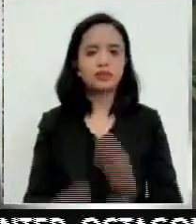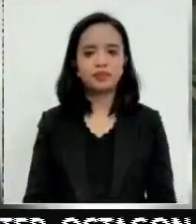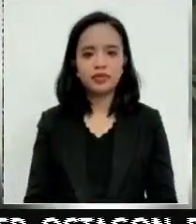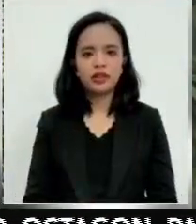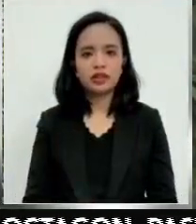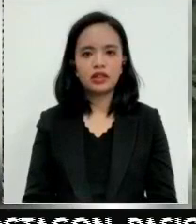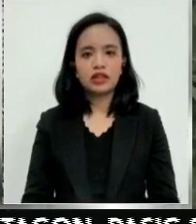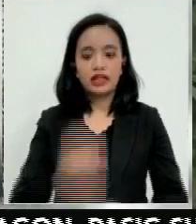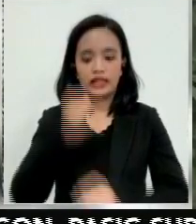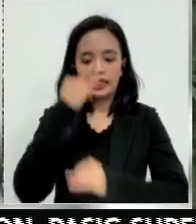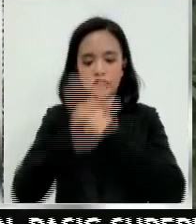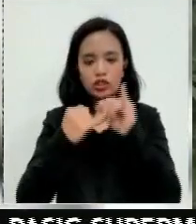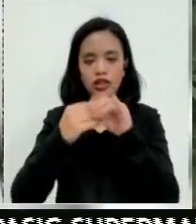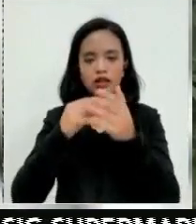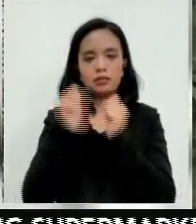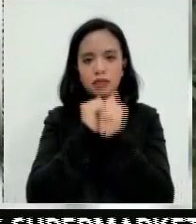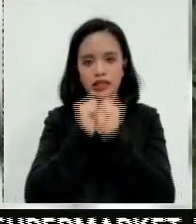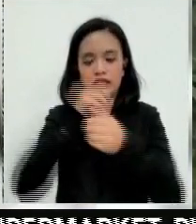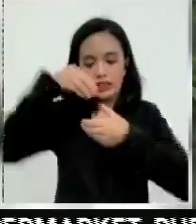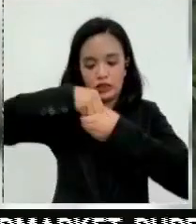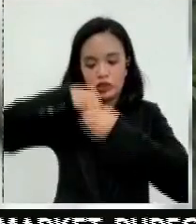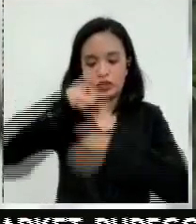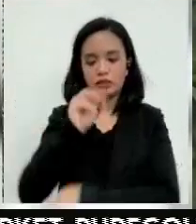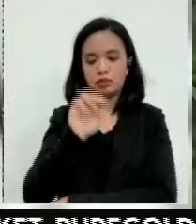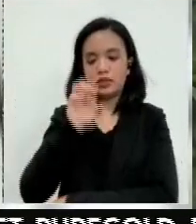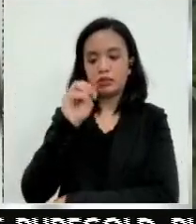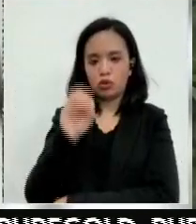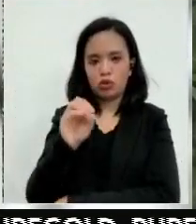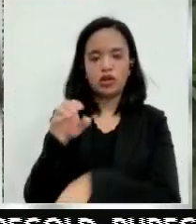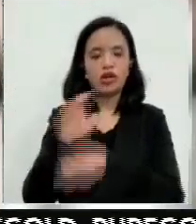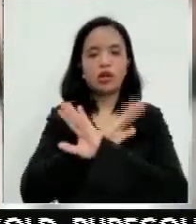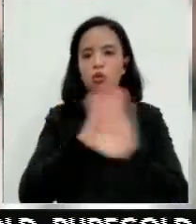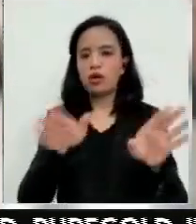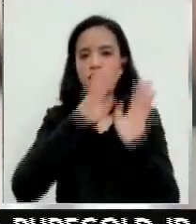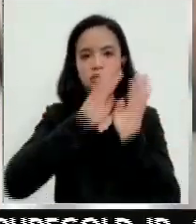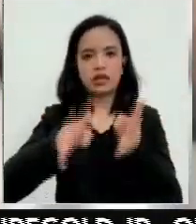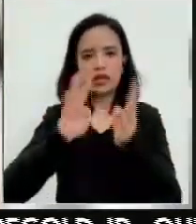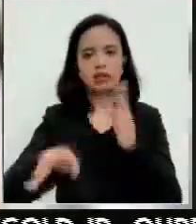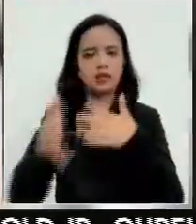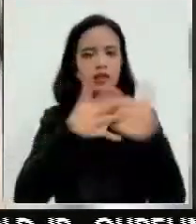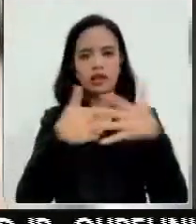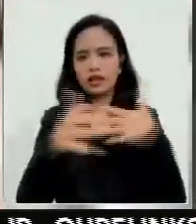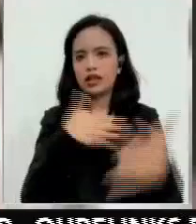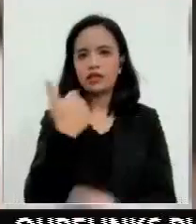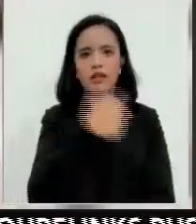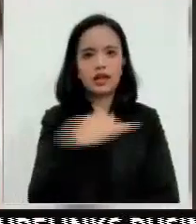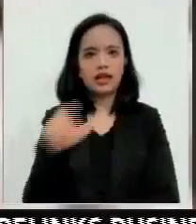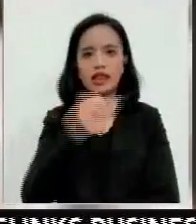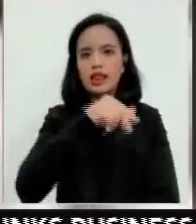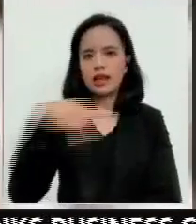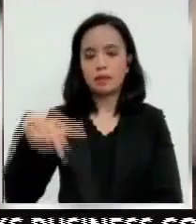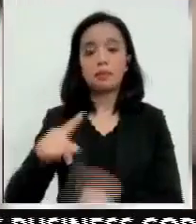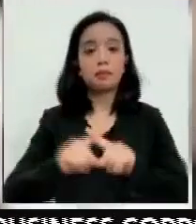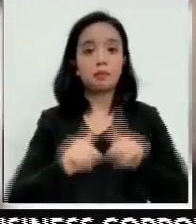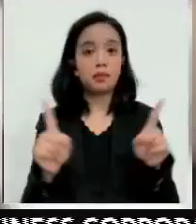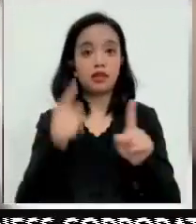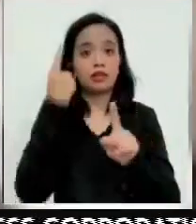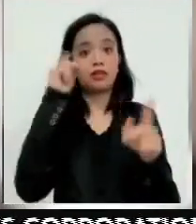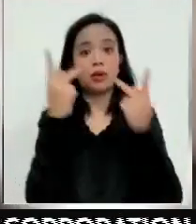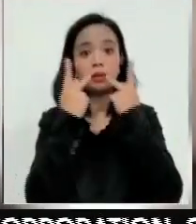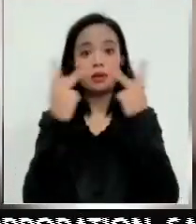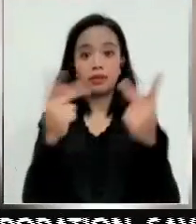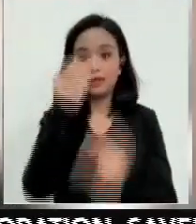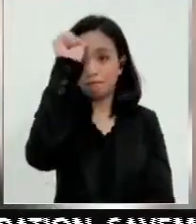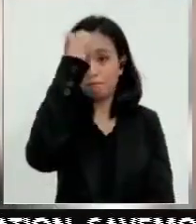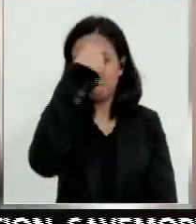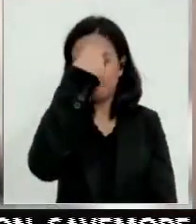sa dnd at AFP ang utos na Hwag ng mag-download ng kung ano-anong app pero para rin sa publiko ang paalalang malaki ang